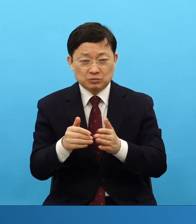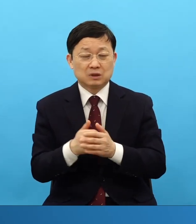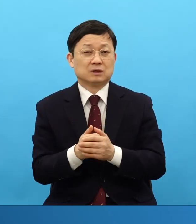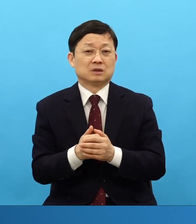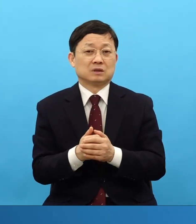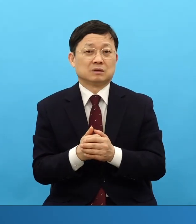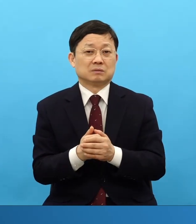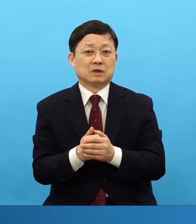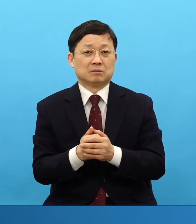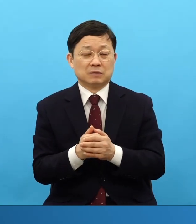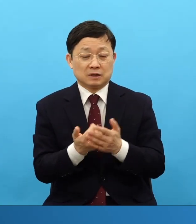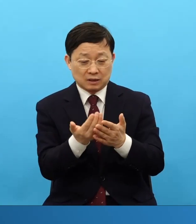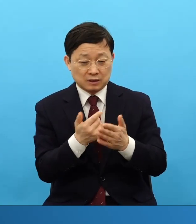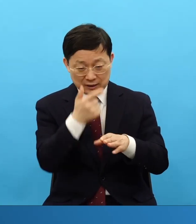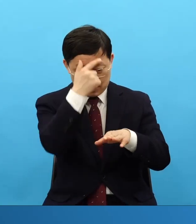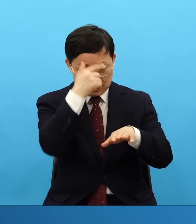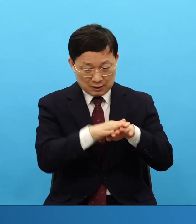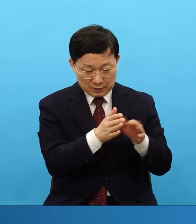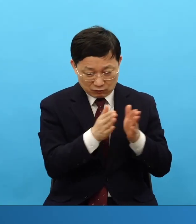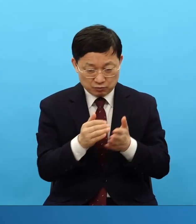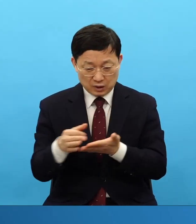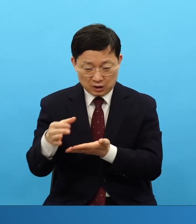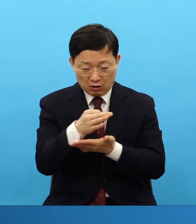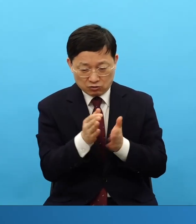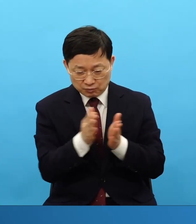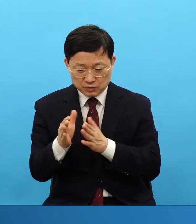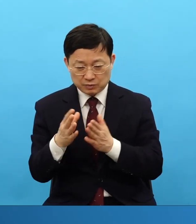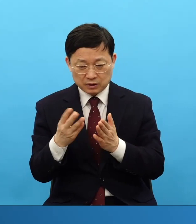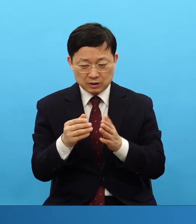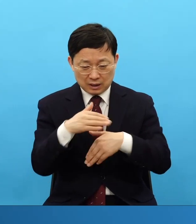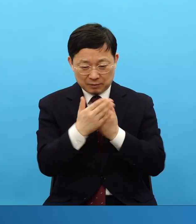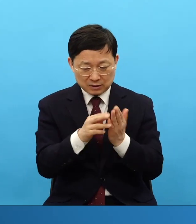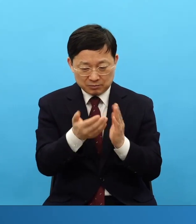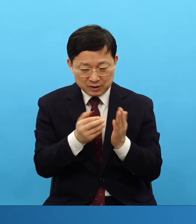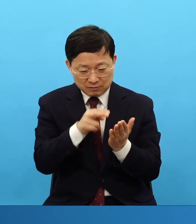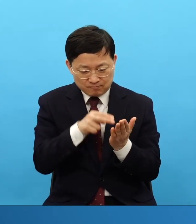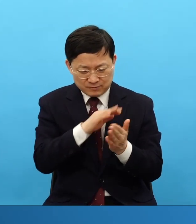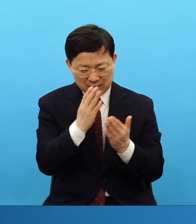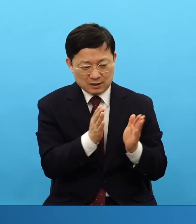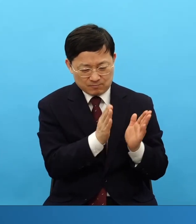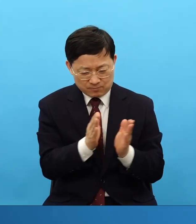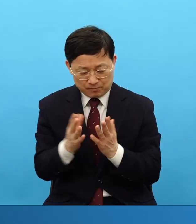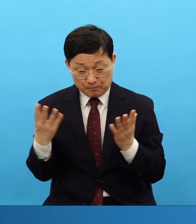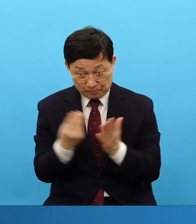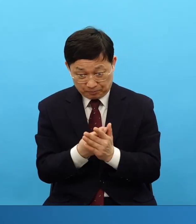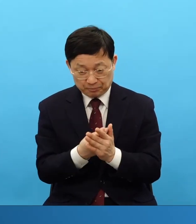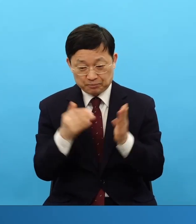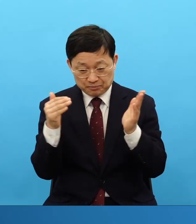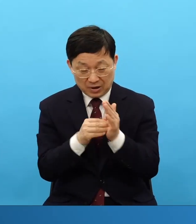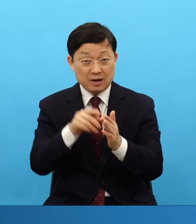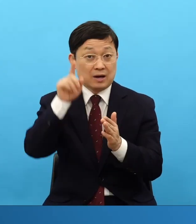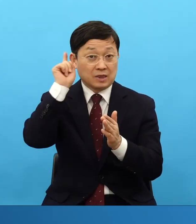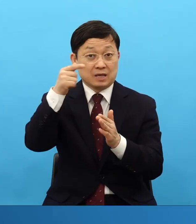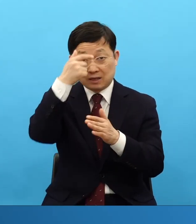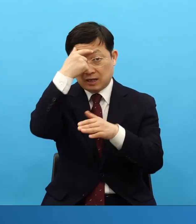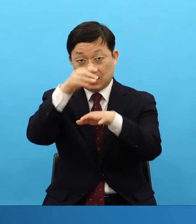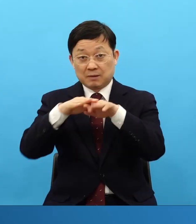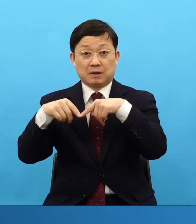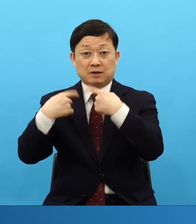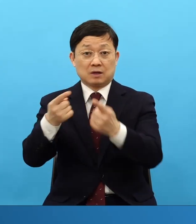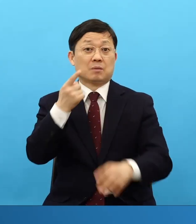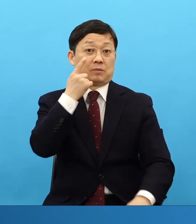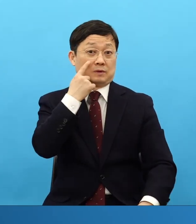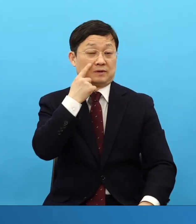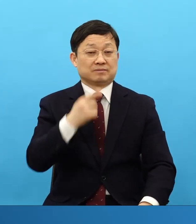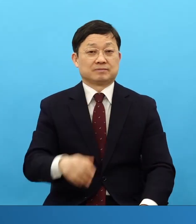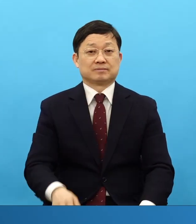뒤지지 말고 딱 미리 준비하고요. Receive the 성경도 미리 찾아보고 great answers in your life through this missions convention, but